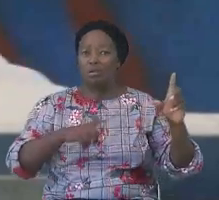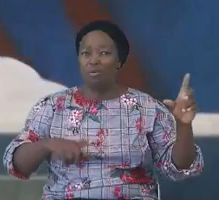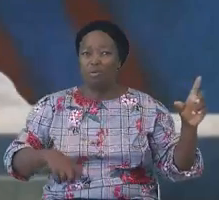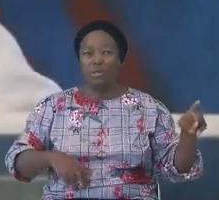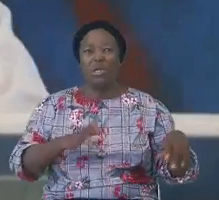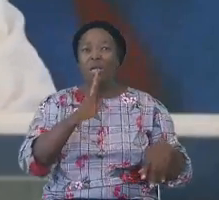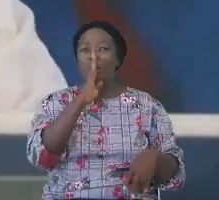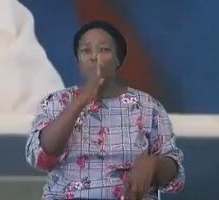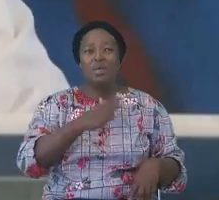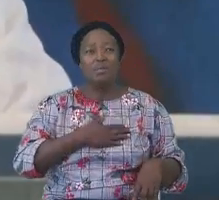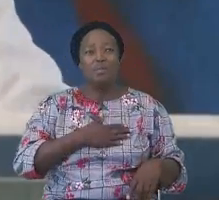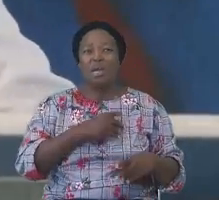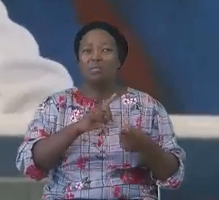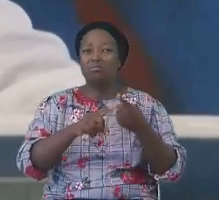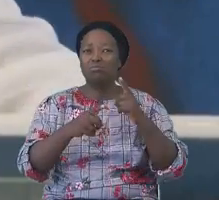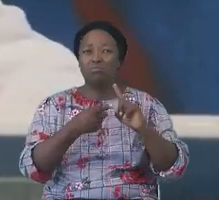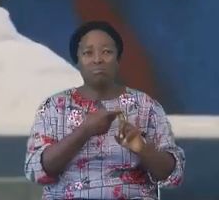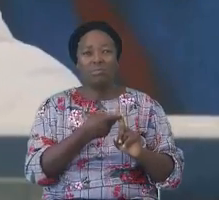sois mon ami.